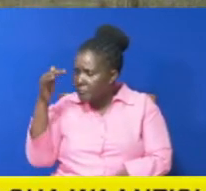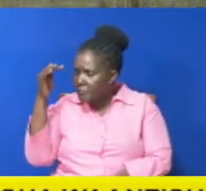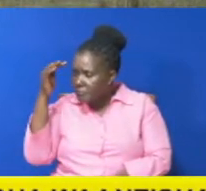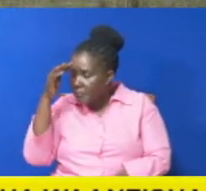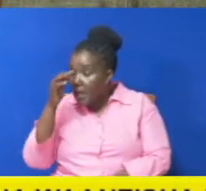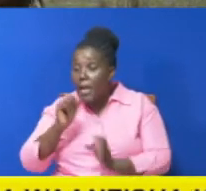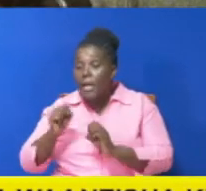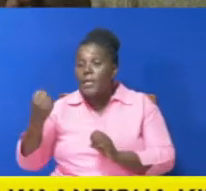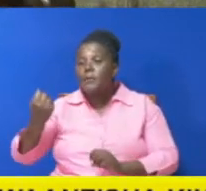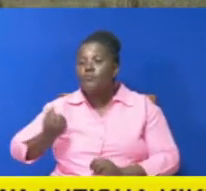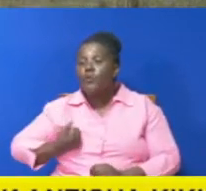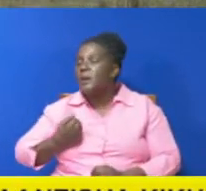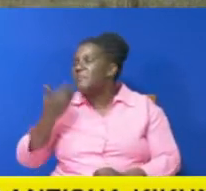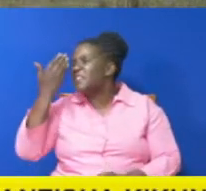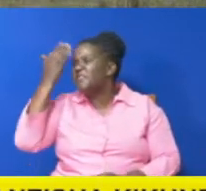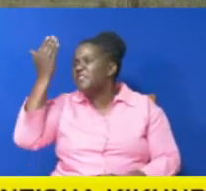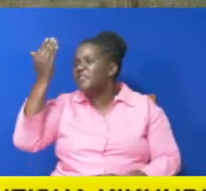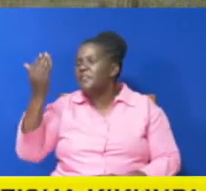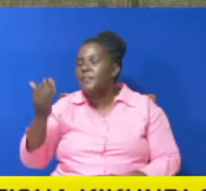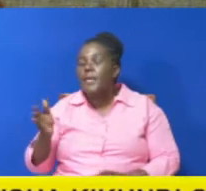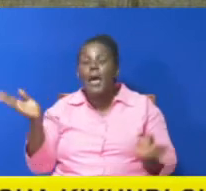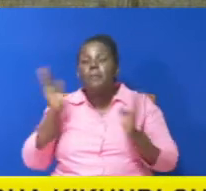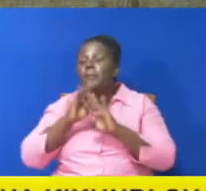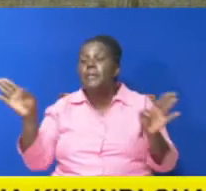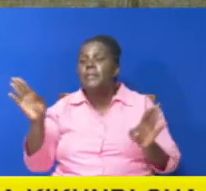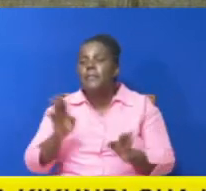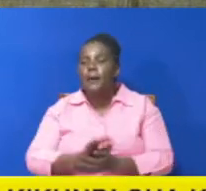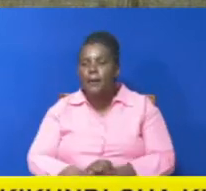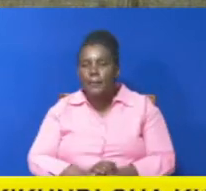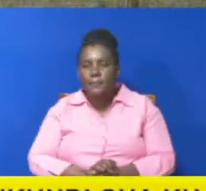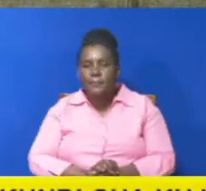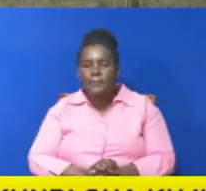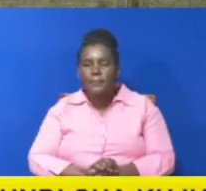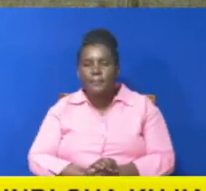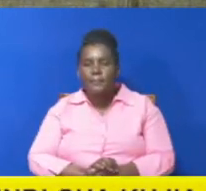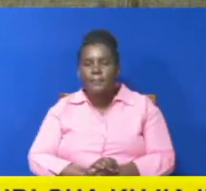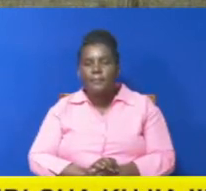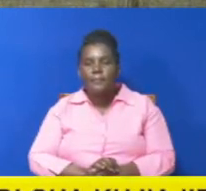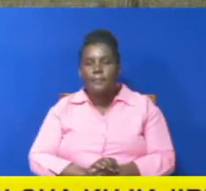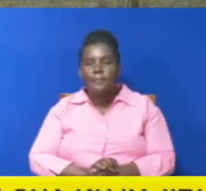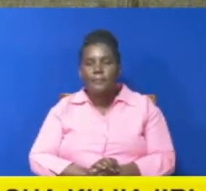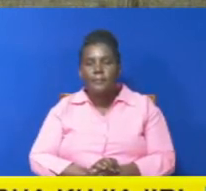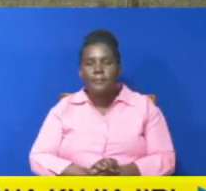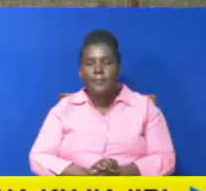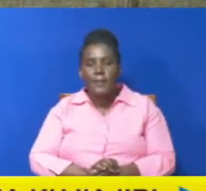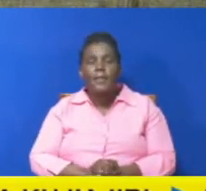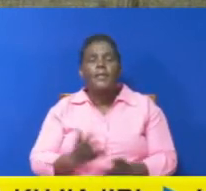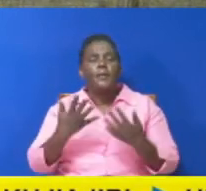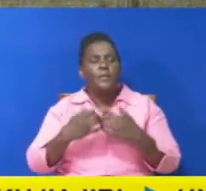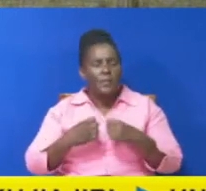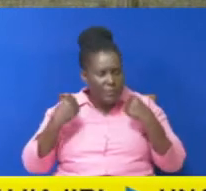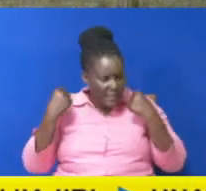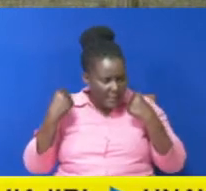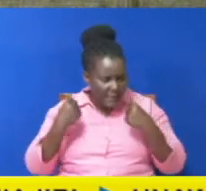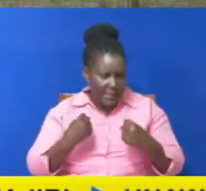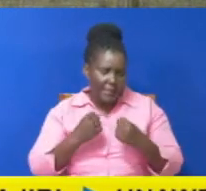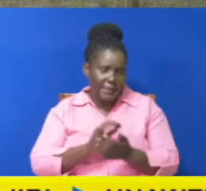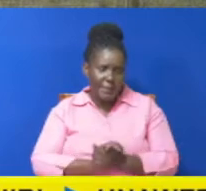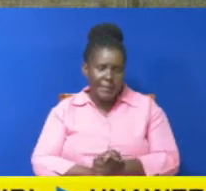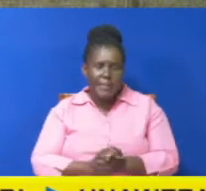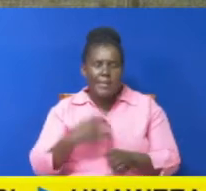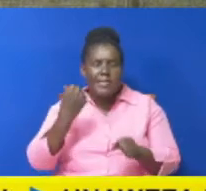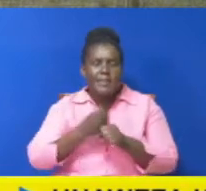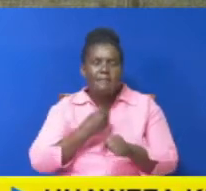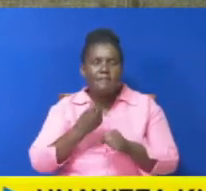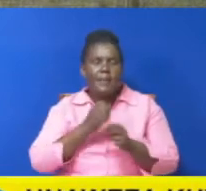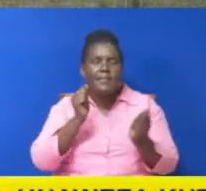ajui uzito wa lile neno. Yes. Na uharibifu wa lile neno. Kwa mfano, unaweza ukajitahidi labda umesema leo ngoja nifanye surprise